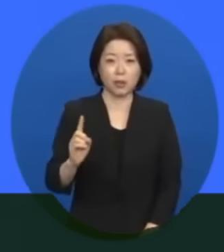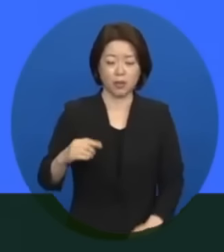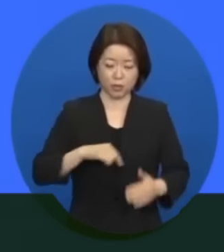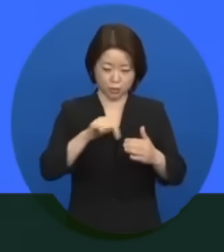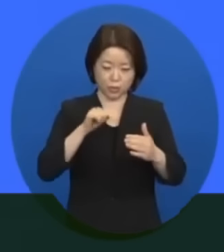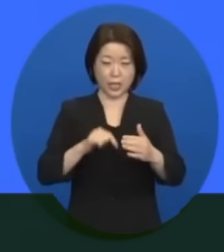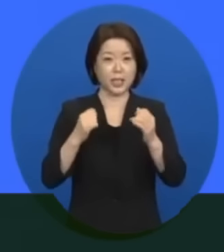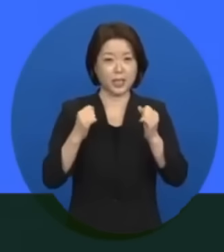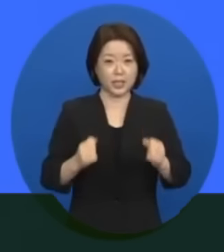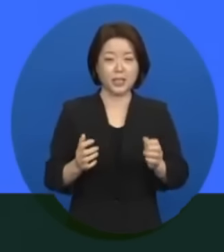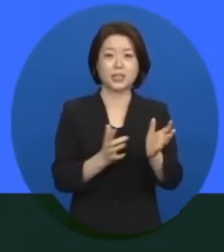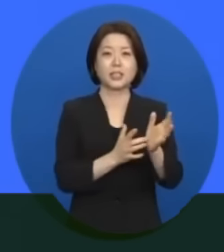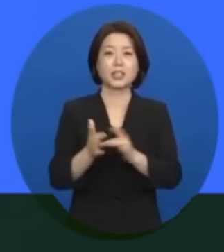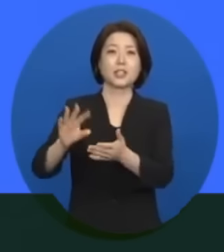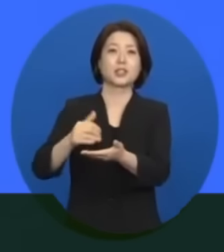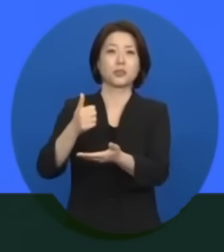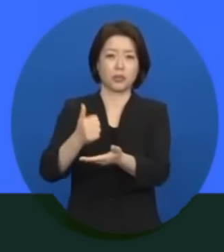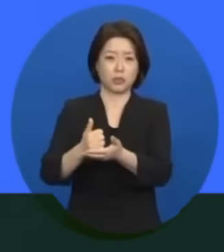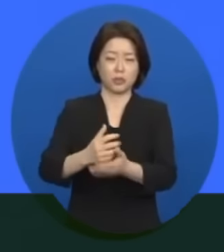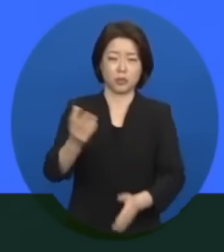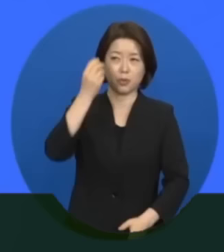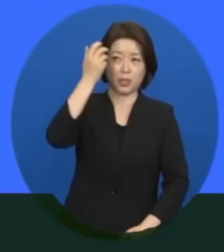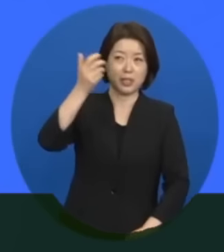계신 예수 그리스도로